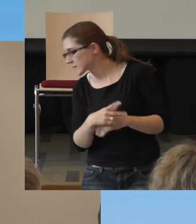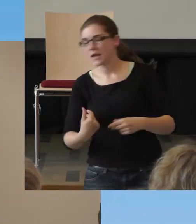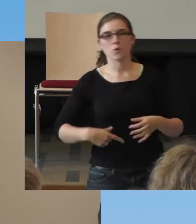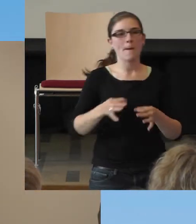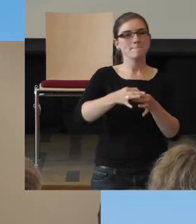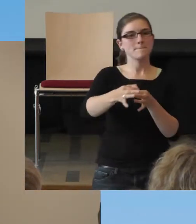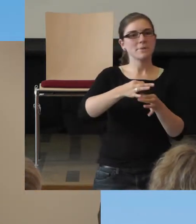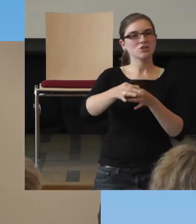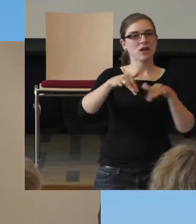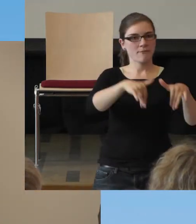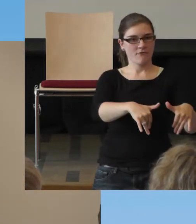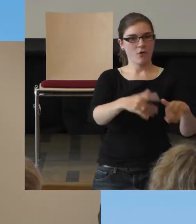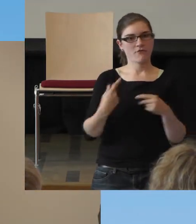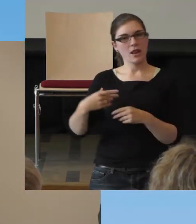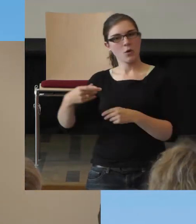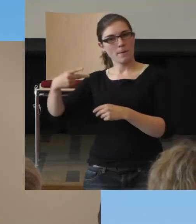Nein